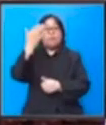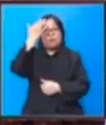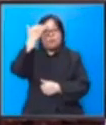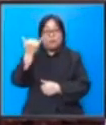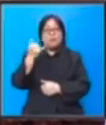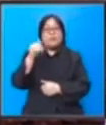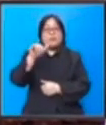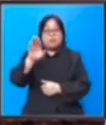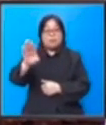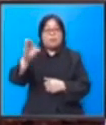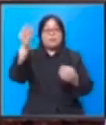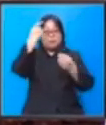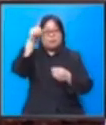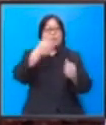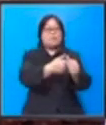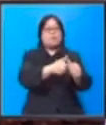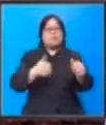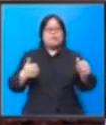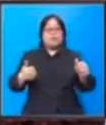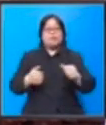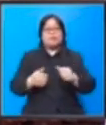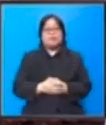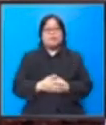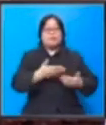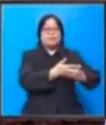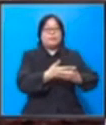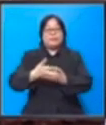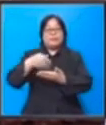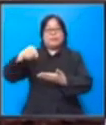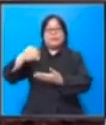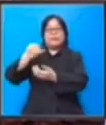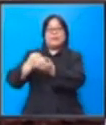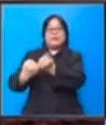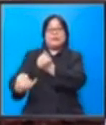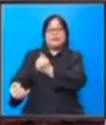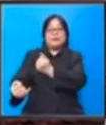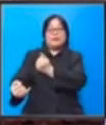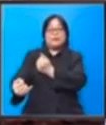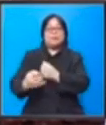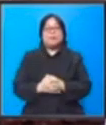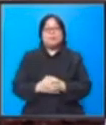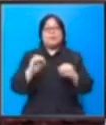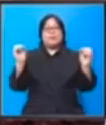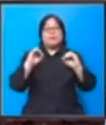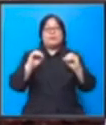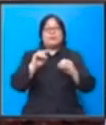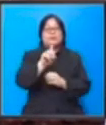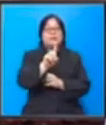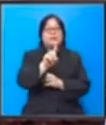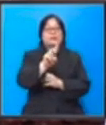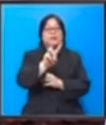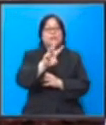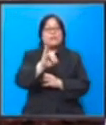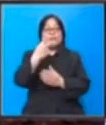Kenapa Yang Mohd? Untuk mengelakkan agar anak yang dilahirkan itu tidak mendapat dui